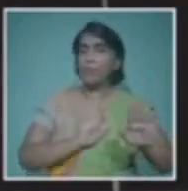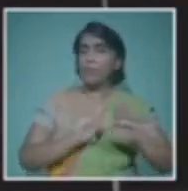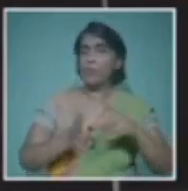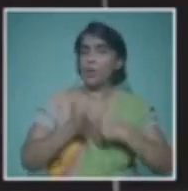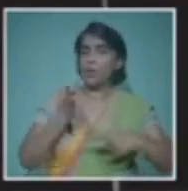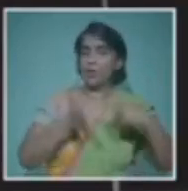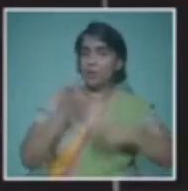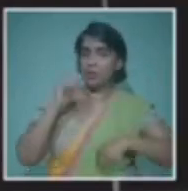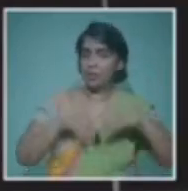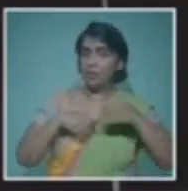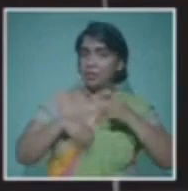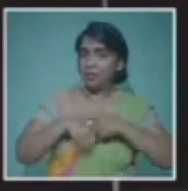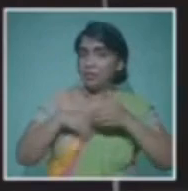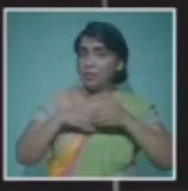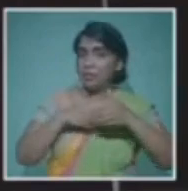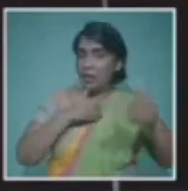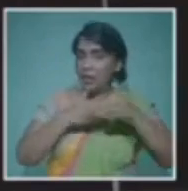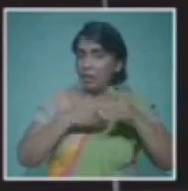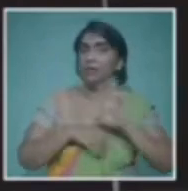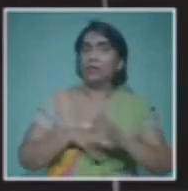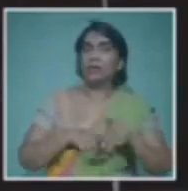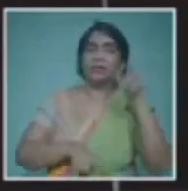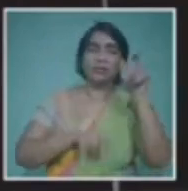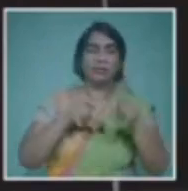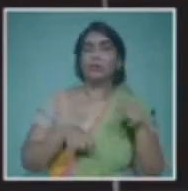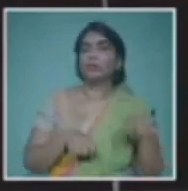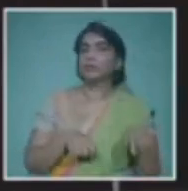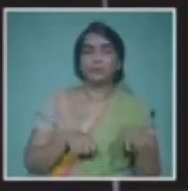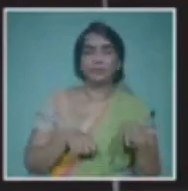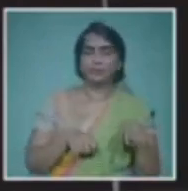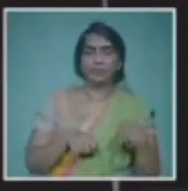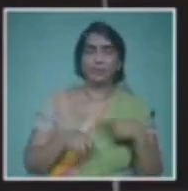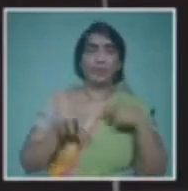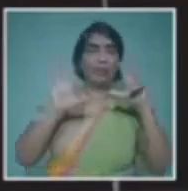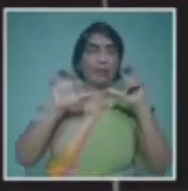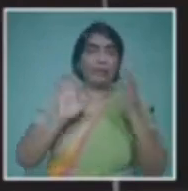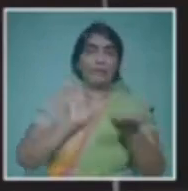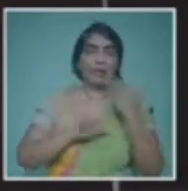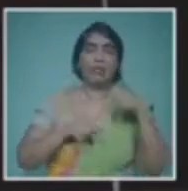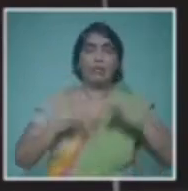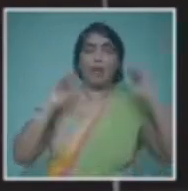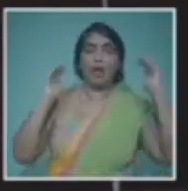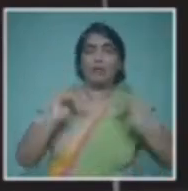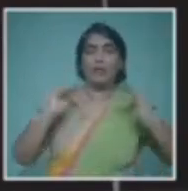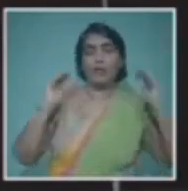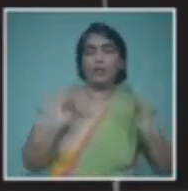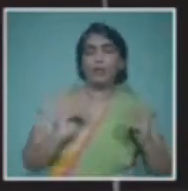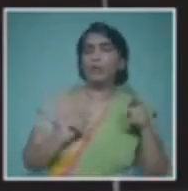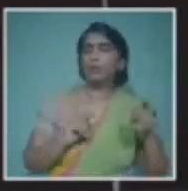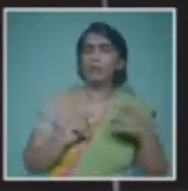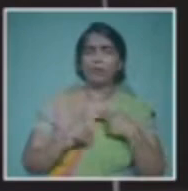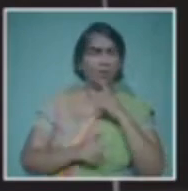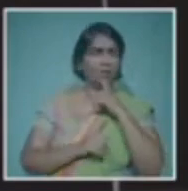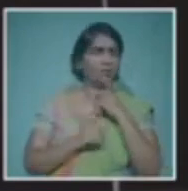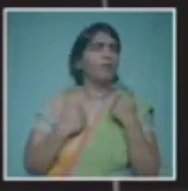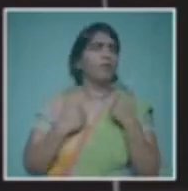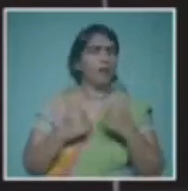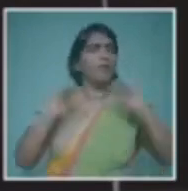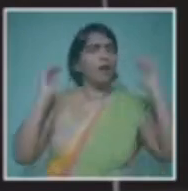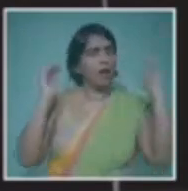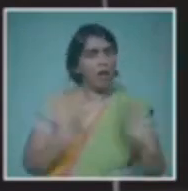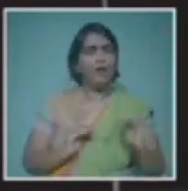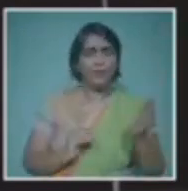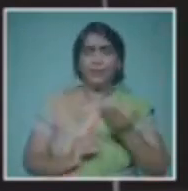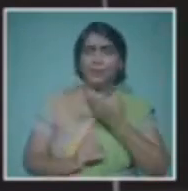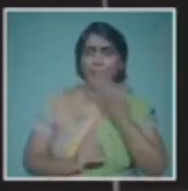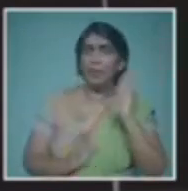පවත්වන්න කාලය ලඟ වෙනකොට කියනවා දැන් කට්ටිය මේක 8000 වැඩි දැන් මේක අඩු කරන්න ඕනේ කියලා. ඒක හරි කතා නායකයි. ඒක අඩු කරගන්න